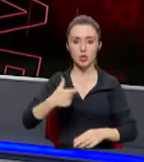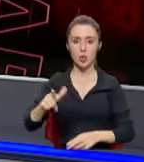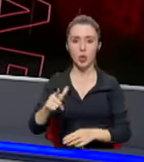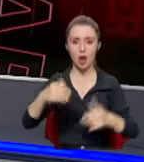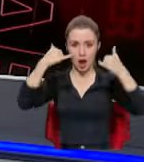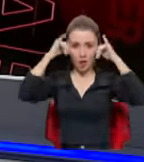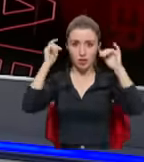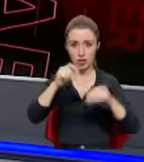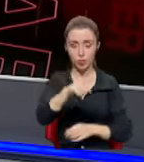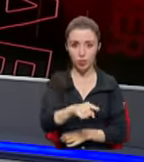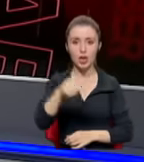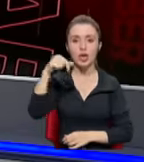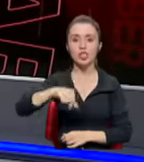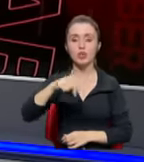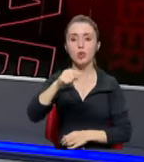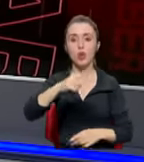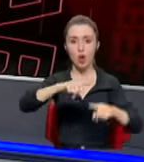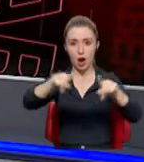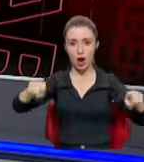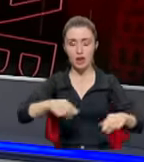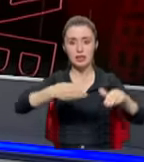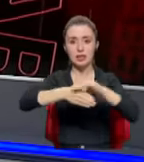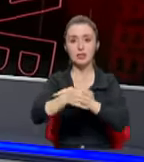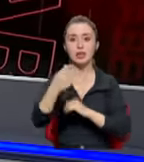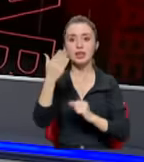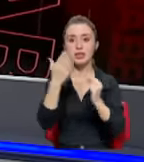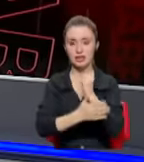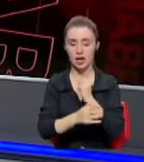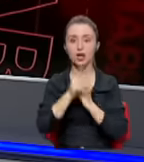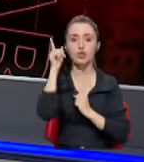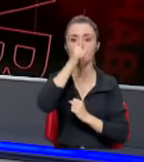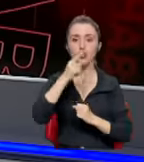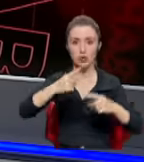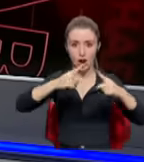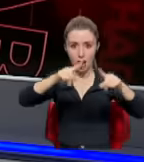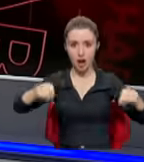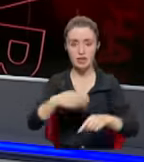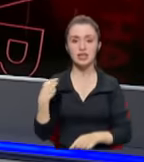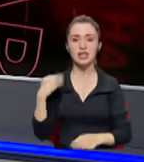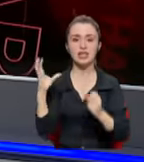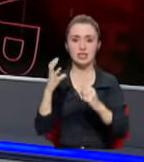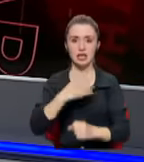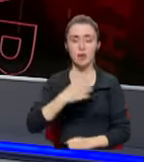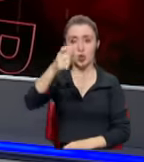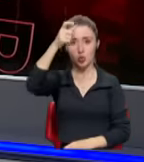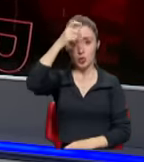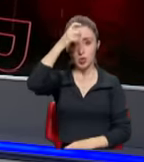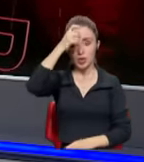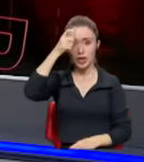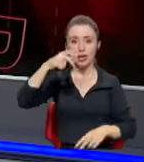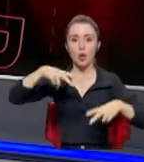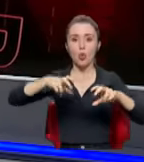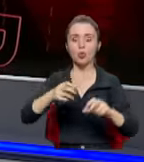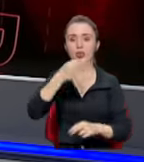hayvancılık yapıyordu Şimdi o araziye girmelerine izin yok çünkü arazinin yeni sahibinin Türkiye'de ikamet